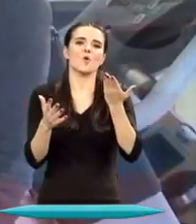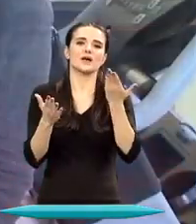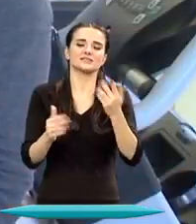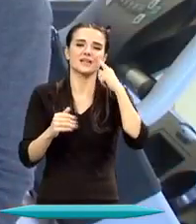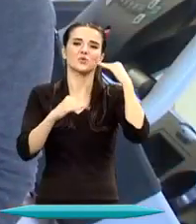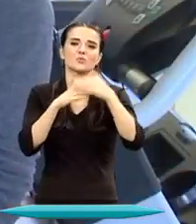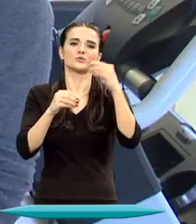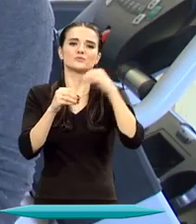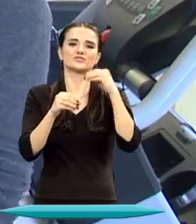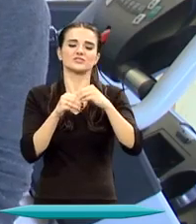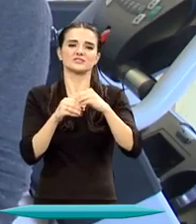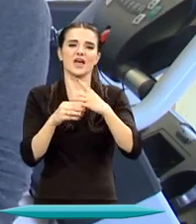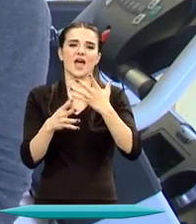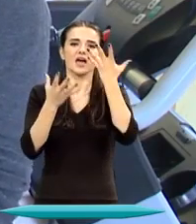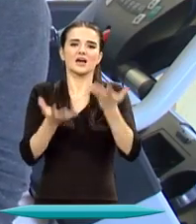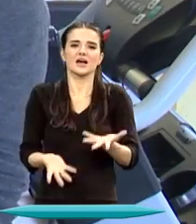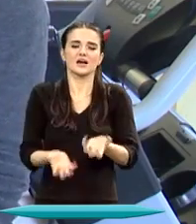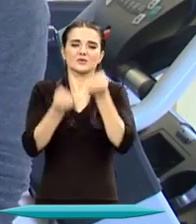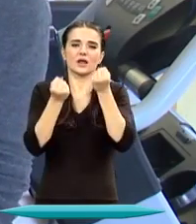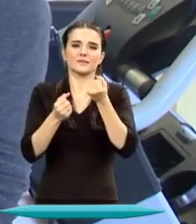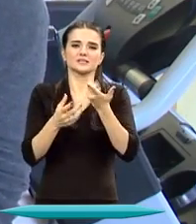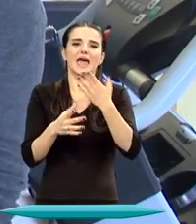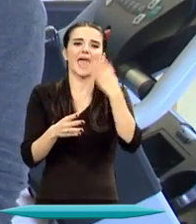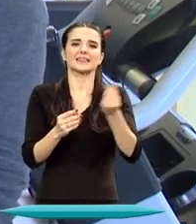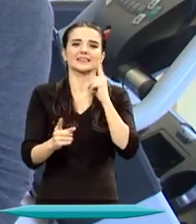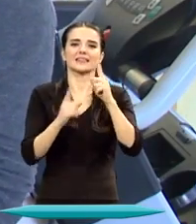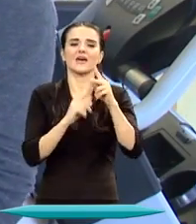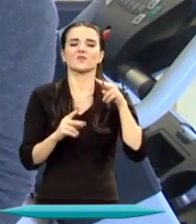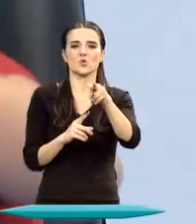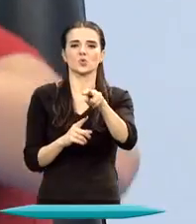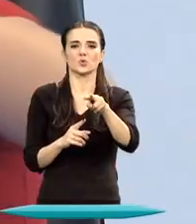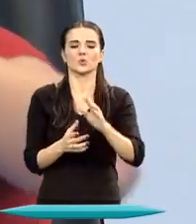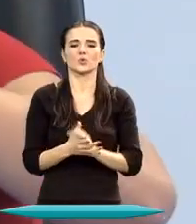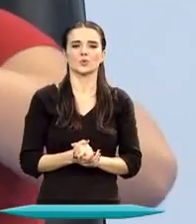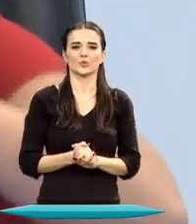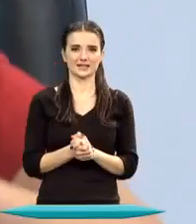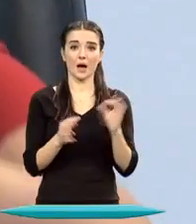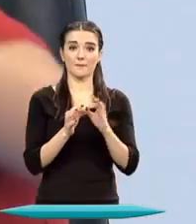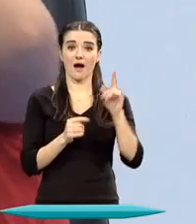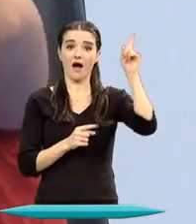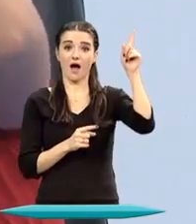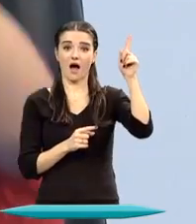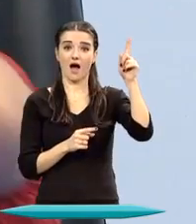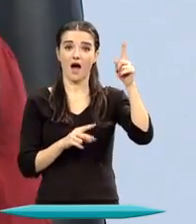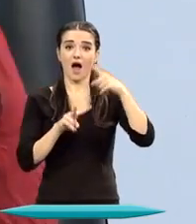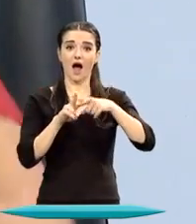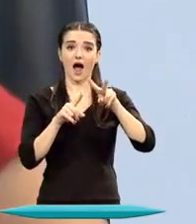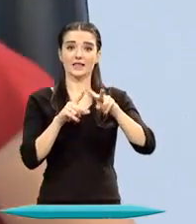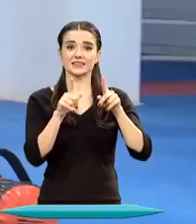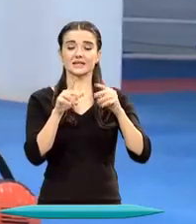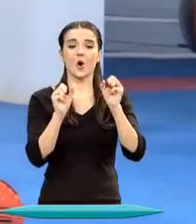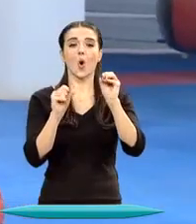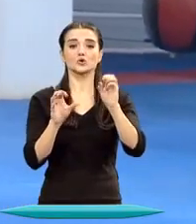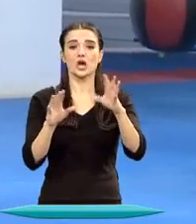toplum tarafından kabul edilmesi gereken en iyi terapi yöntemlerinden birisidir diye düşünüyoruz. Baha, Anıl